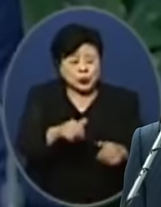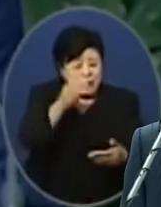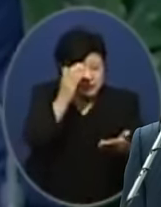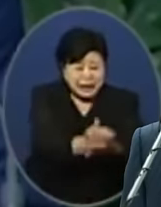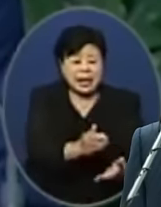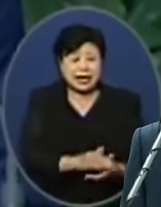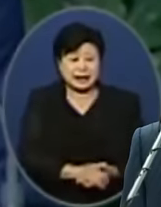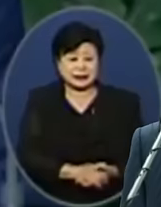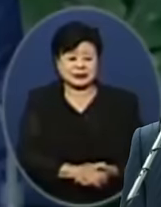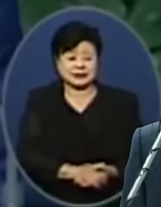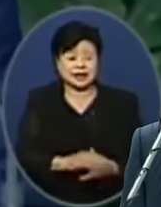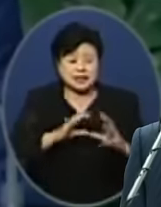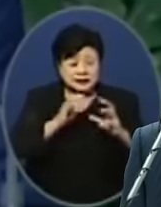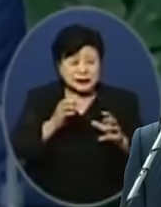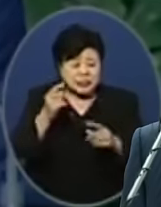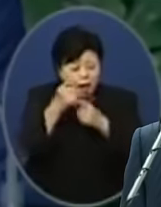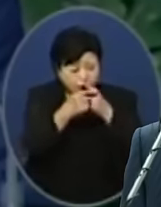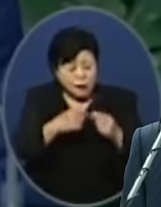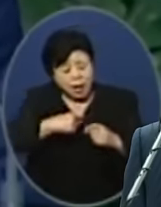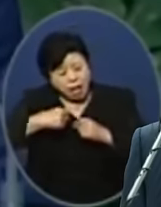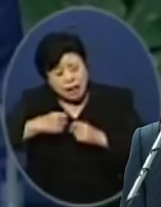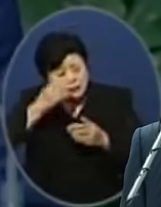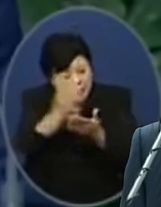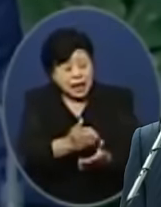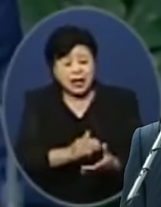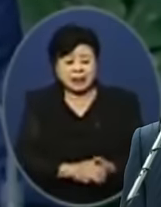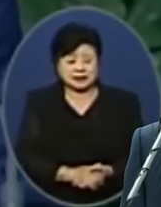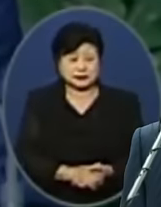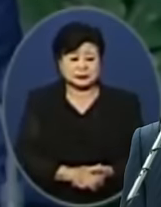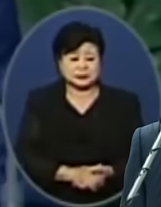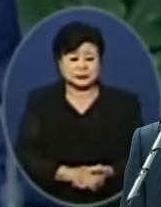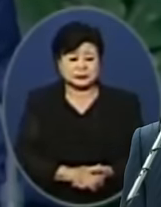마라. 세상 허물에 끌려다니지 마라.